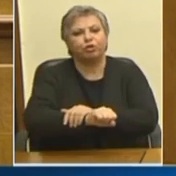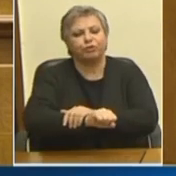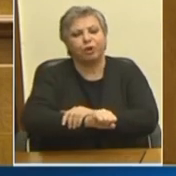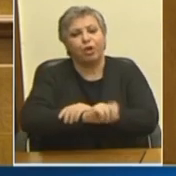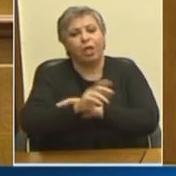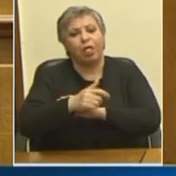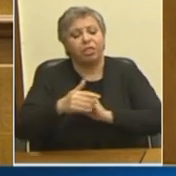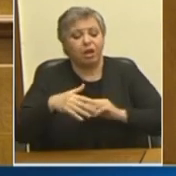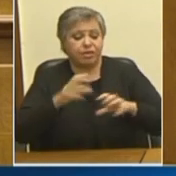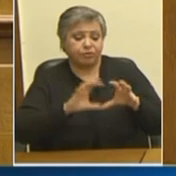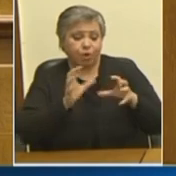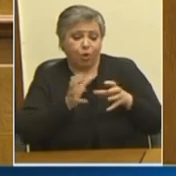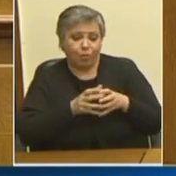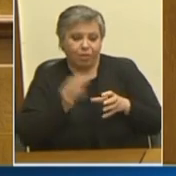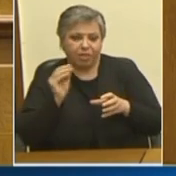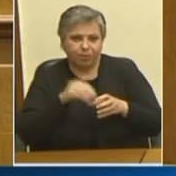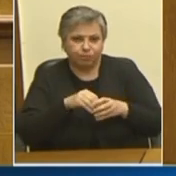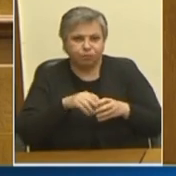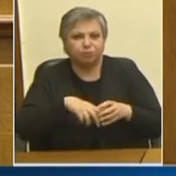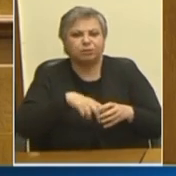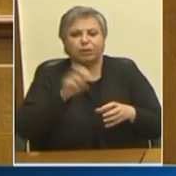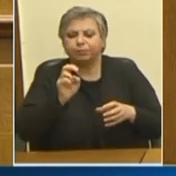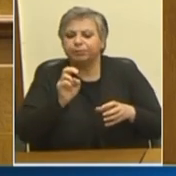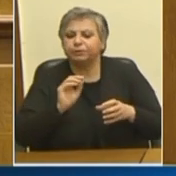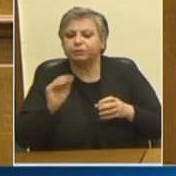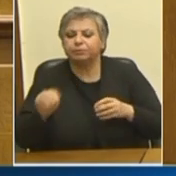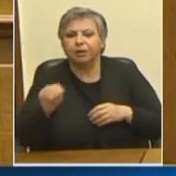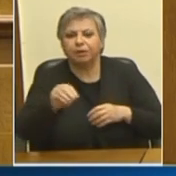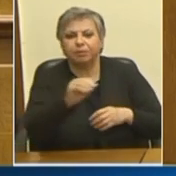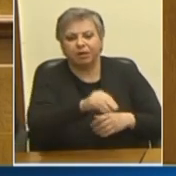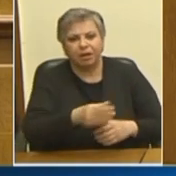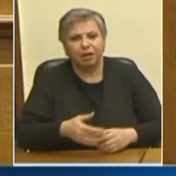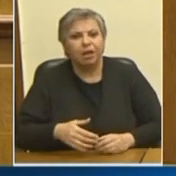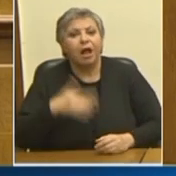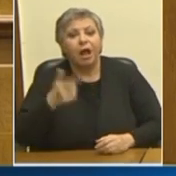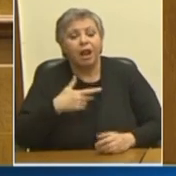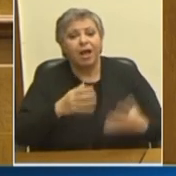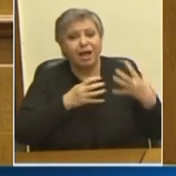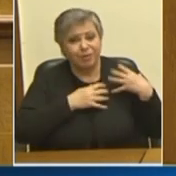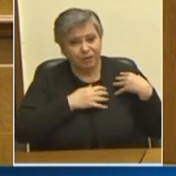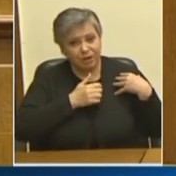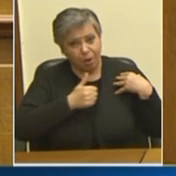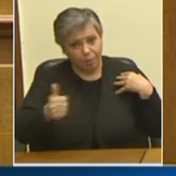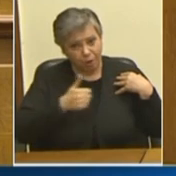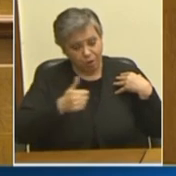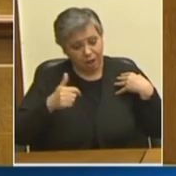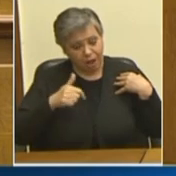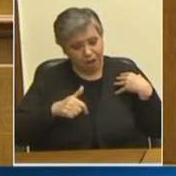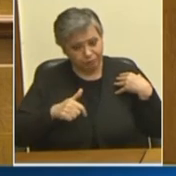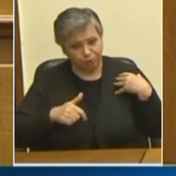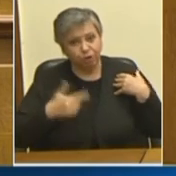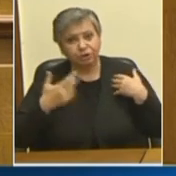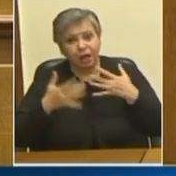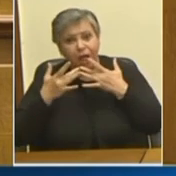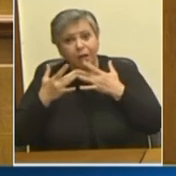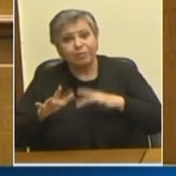Και ευθύνη δεν έχουν μόνο οι βουλευτές που φεύγουν από τα κόμματα. Ευθύνη έχουν και αυτοί που τους δέχονται τους βουλευτές αυτούς και συντείνουν